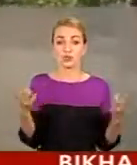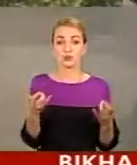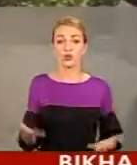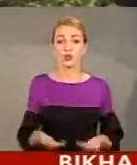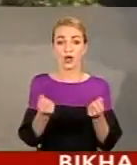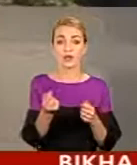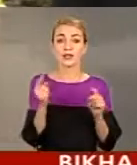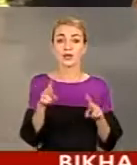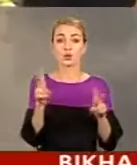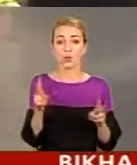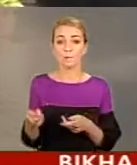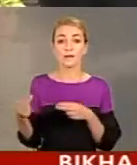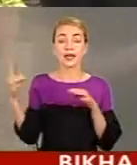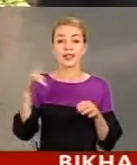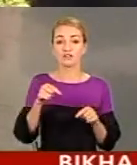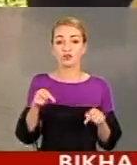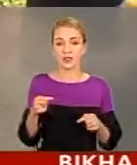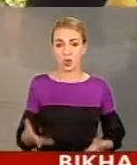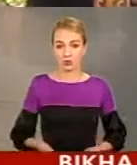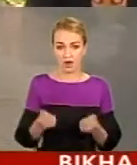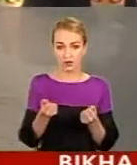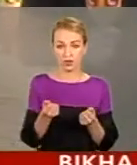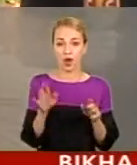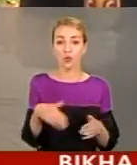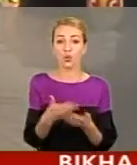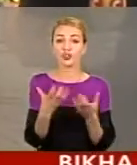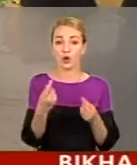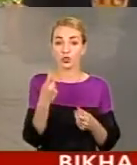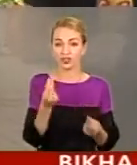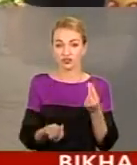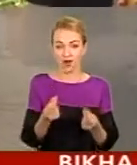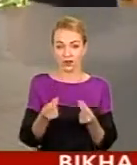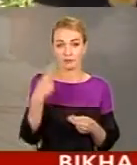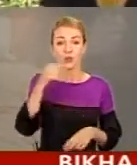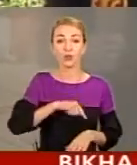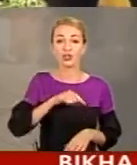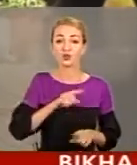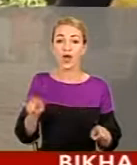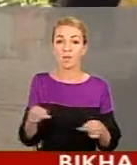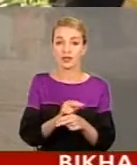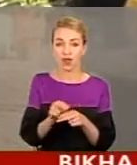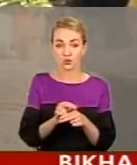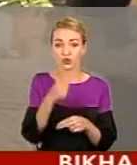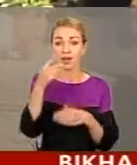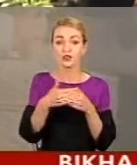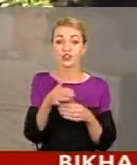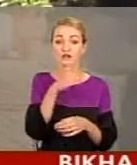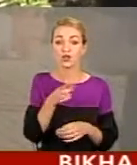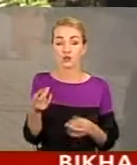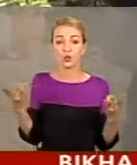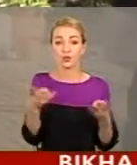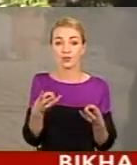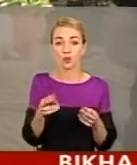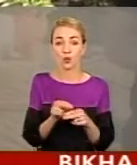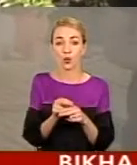рятувати тих, хто прилетів сюди рятувати. Або ось іще один жарт – психологічну реабілітацію. Найближчим часом потрібно буде